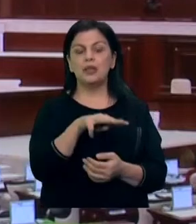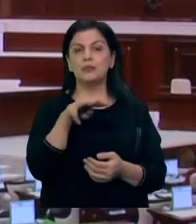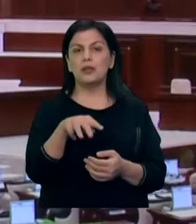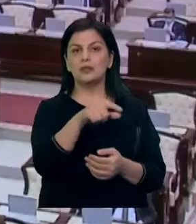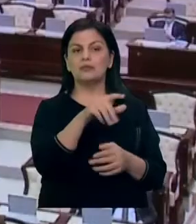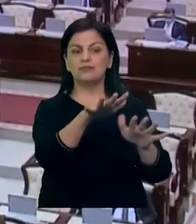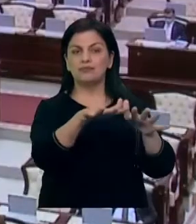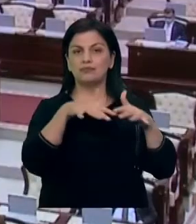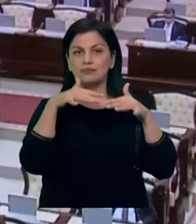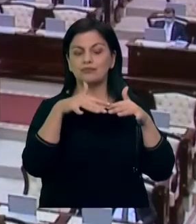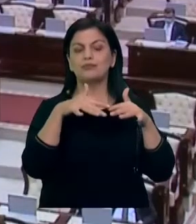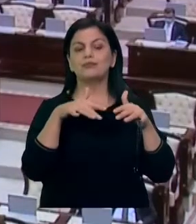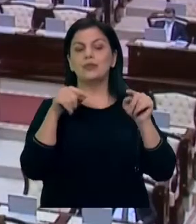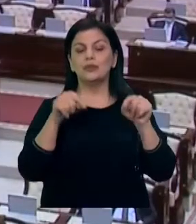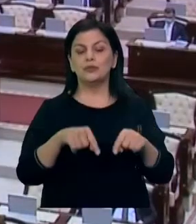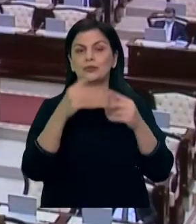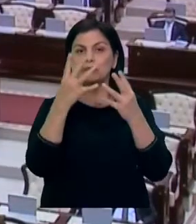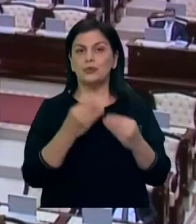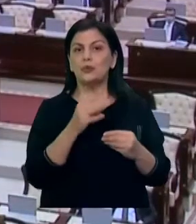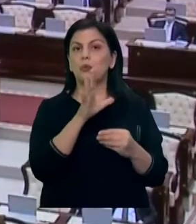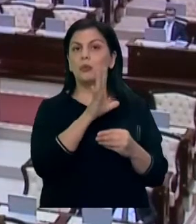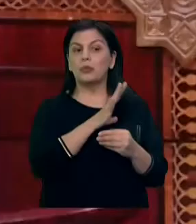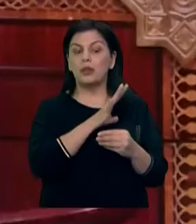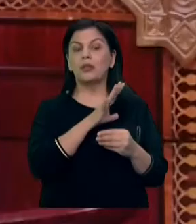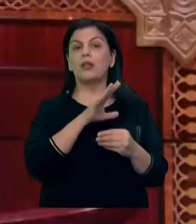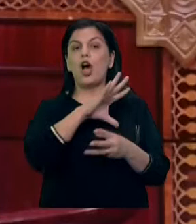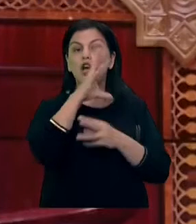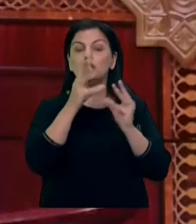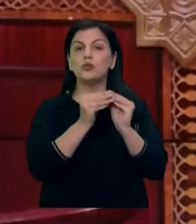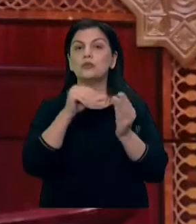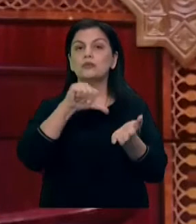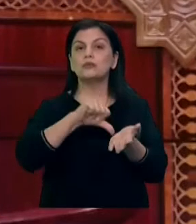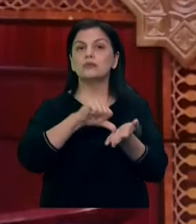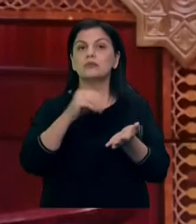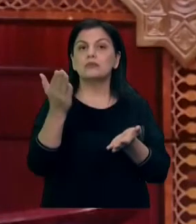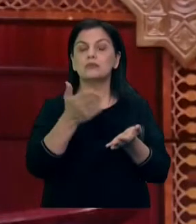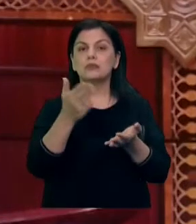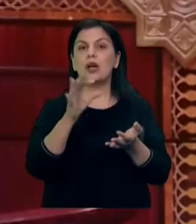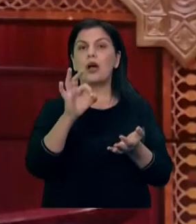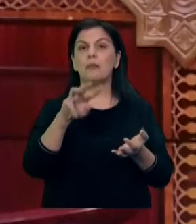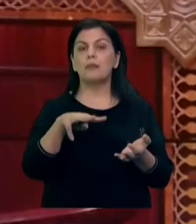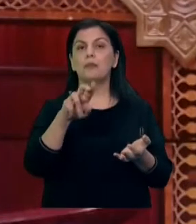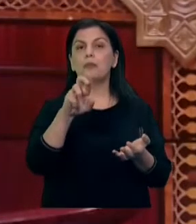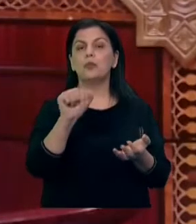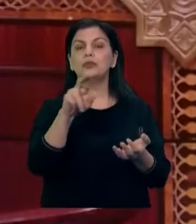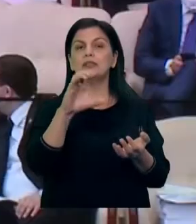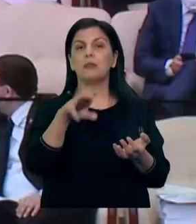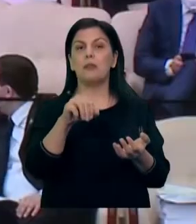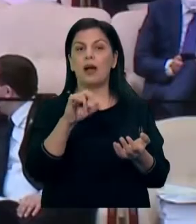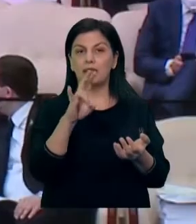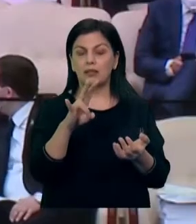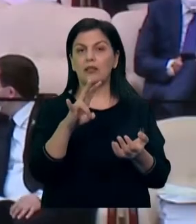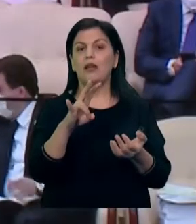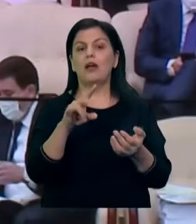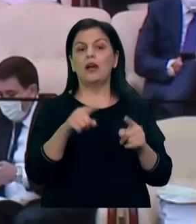bugünkü plenar iclasında əvvəlcə Ombudsmanın illik hesabatı dinlənildi. Hesabatda il ərzində görülən işlər, müəyyən fəaliyyət sahələri ilə